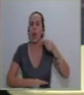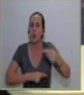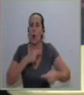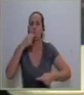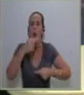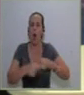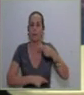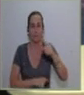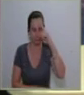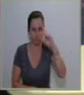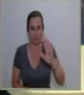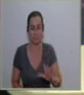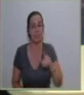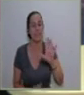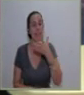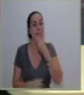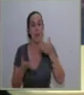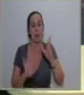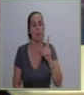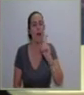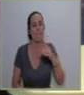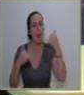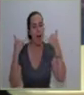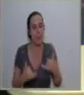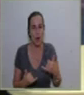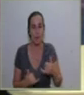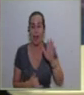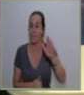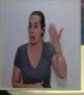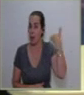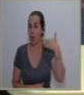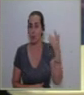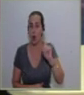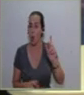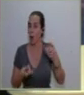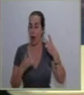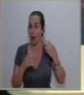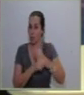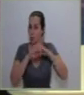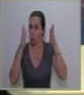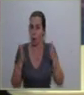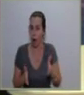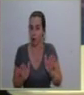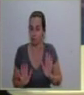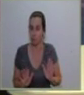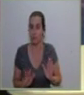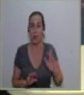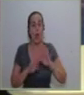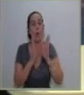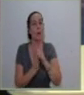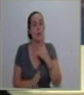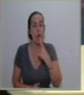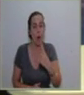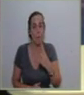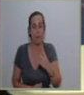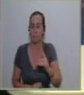דורות. תשמע, אתה יודע, זה יפה מאוד, אבל היום וגם אז לא כל כך קל לבנות סוכה. תשמע, כל מה שאתה אומר